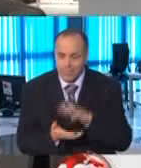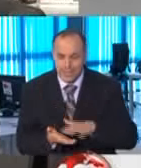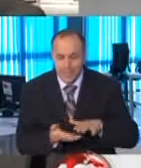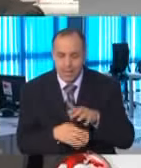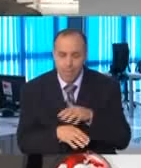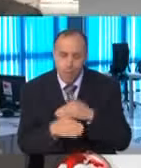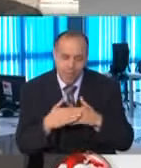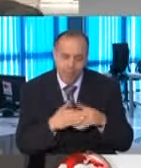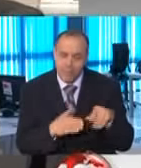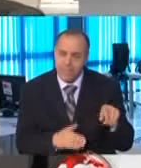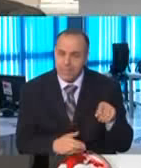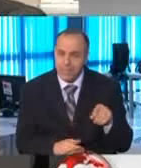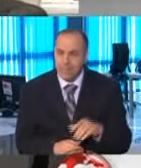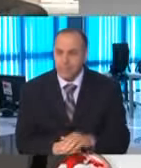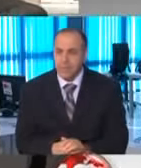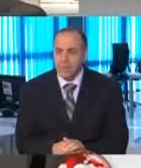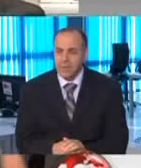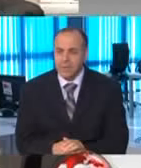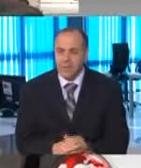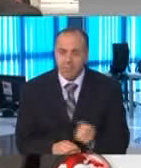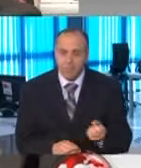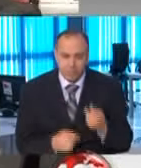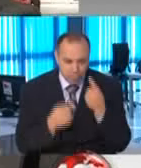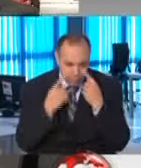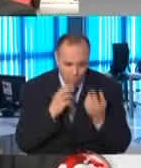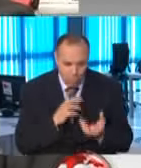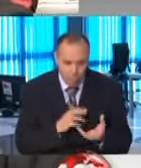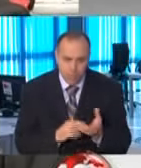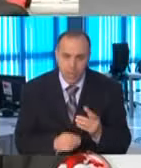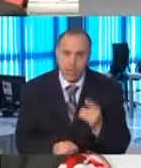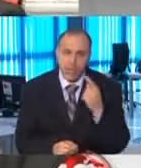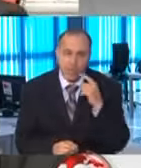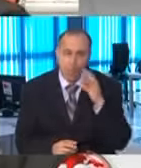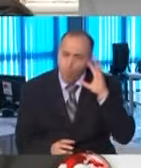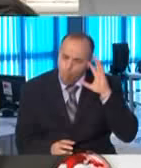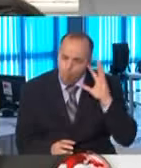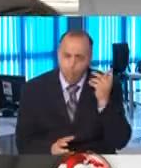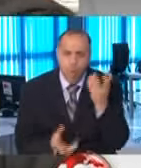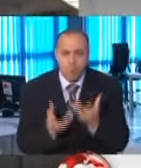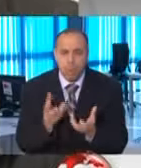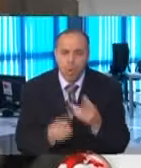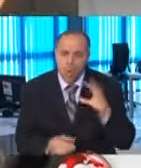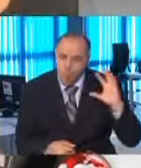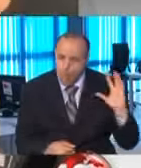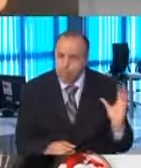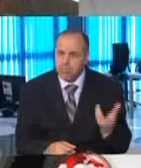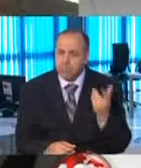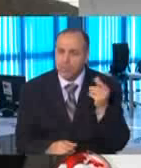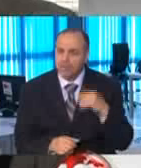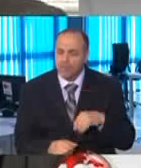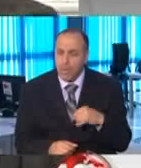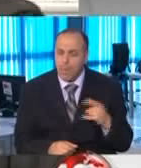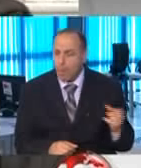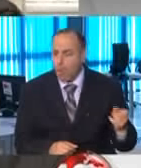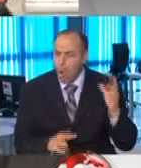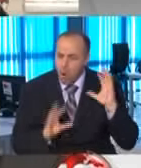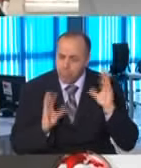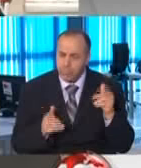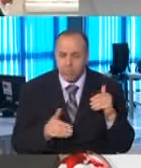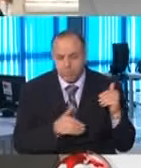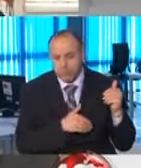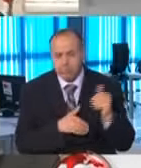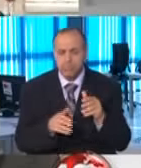المعتمدية معناه بالكروموجين. من وقتها شعلت البلاد و وتحرك الشباب والجماهير